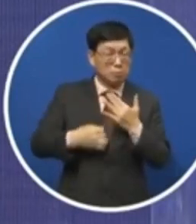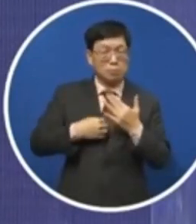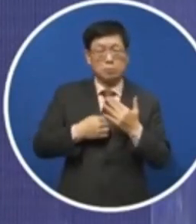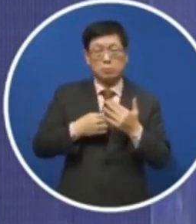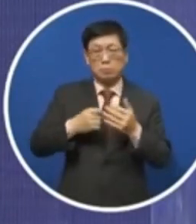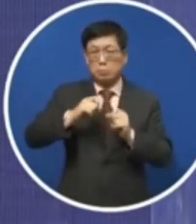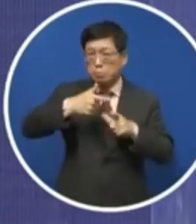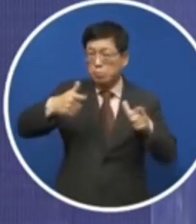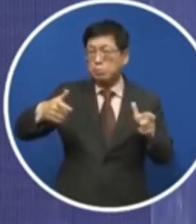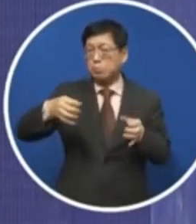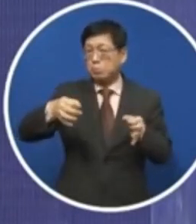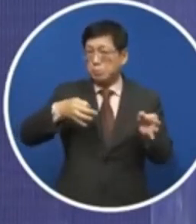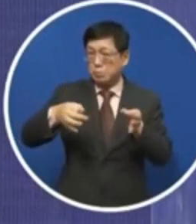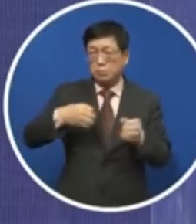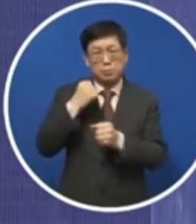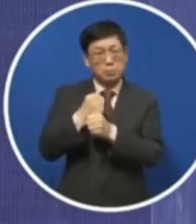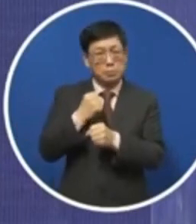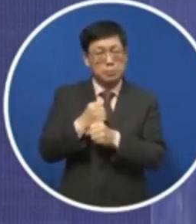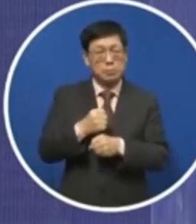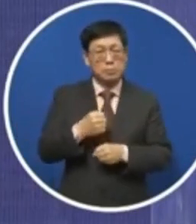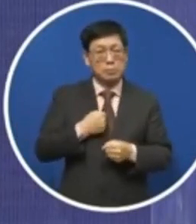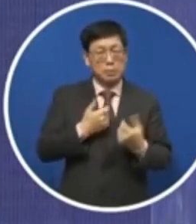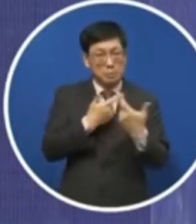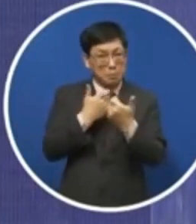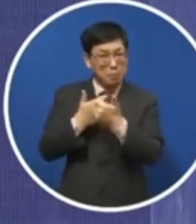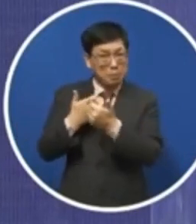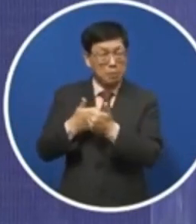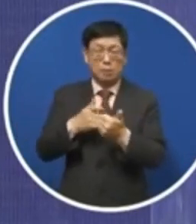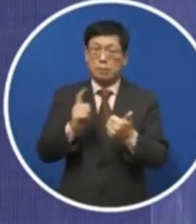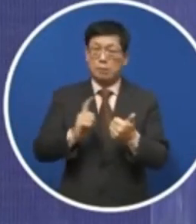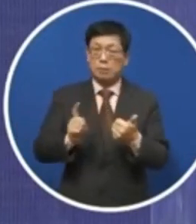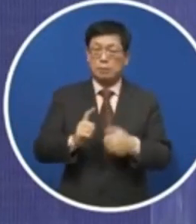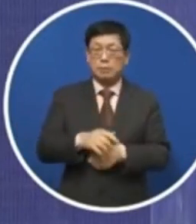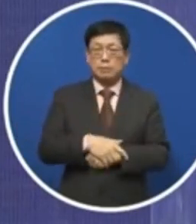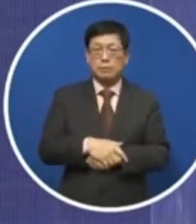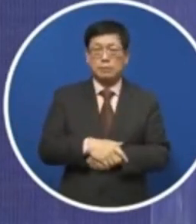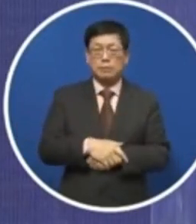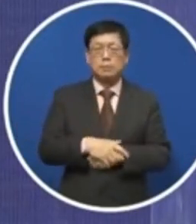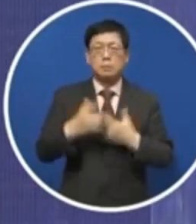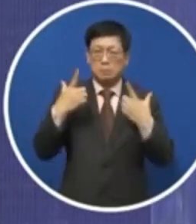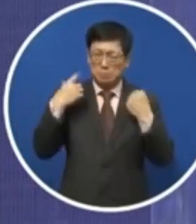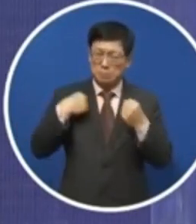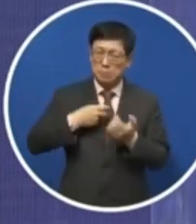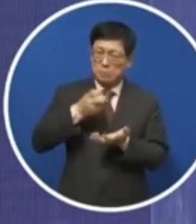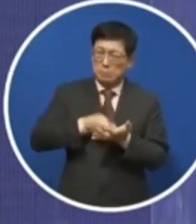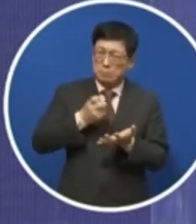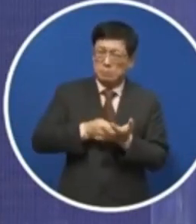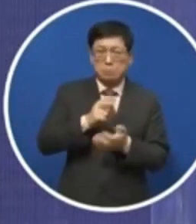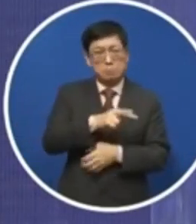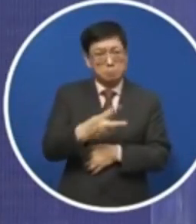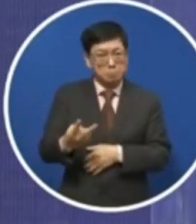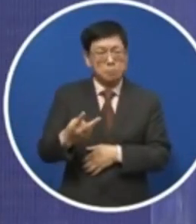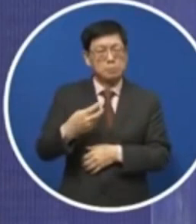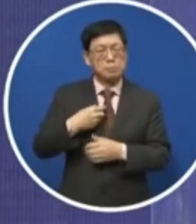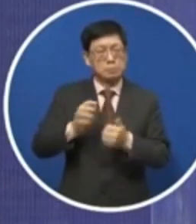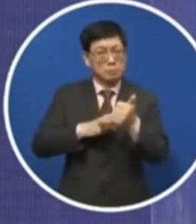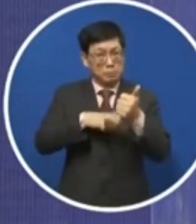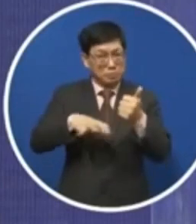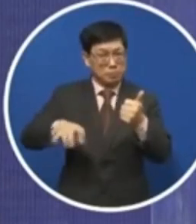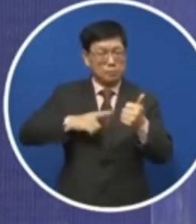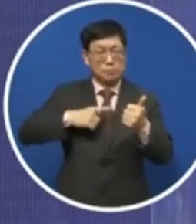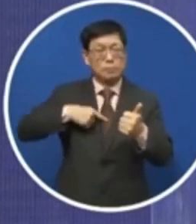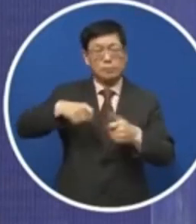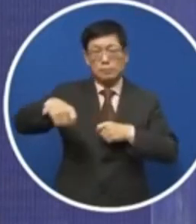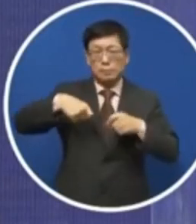的行业、工作啊、职业所受的这个最高度的管制措施。各部会所提